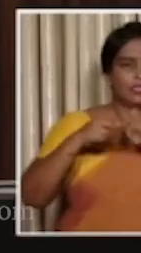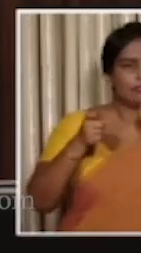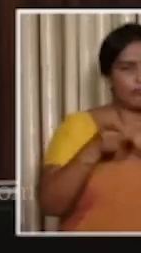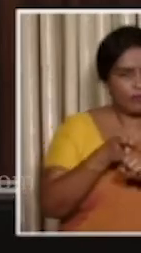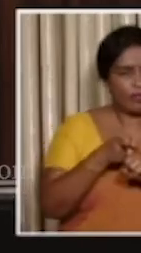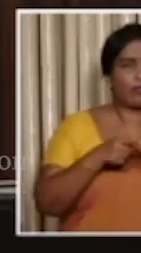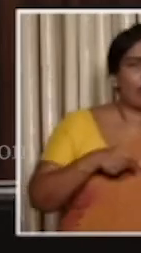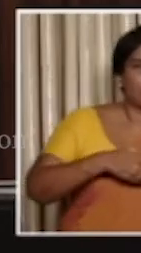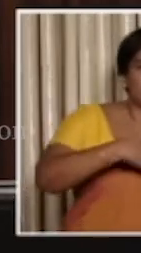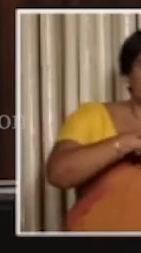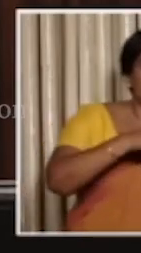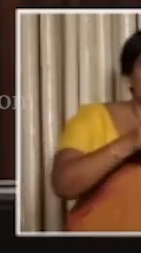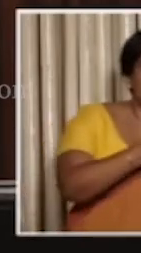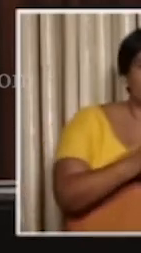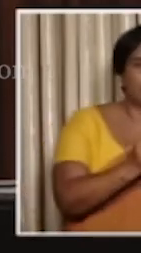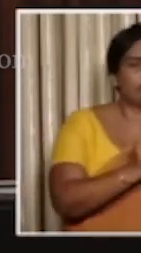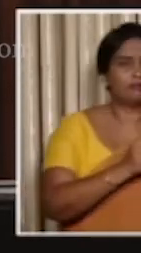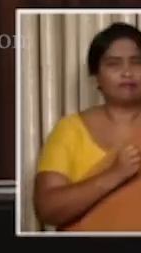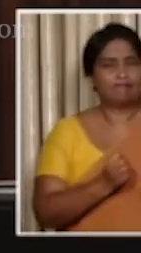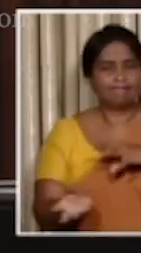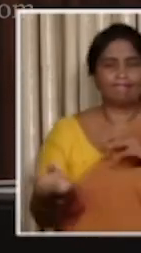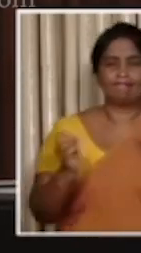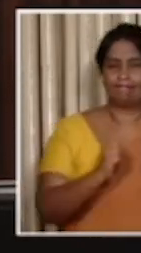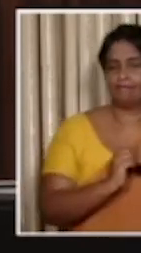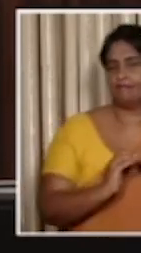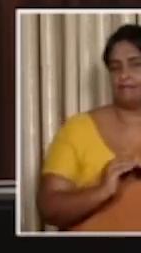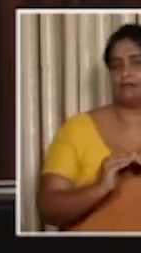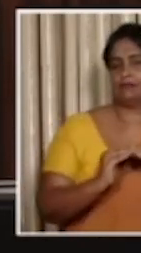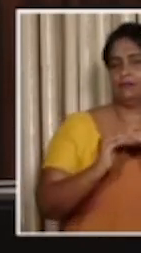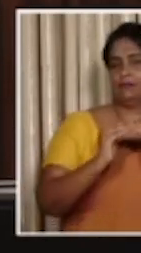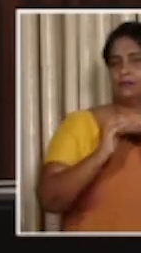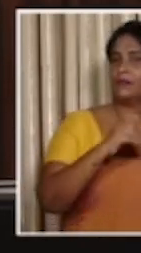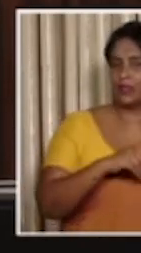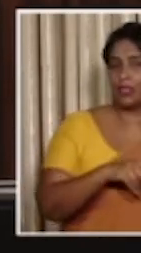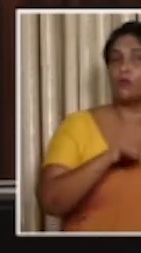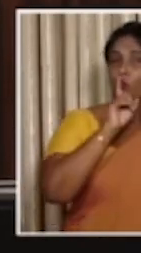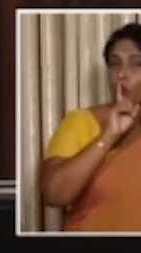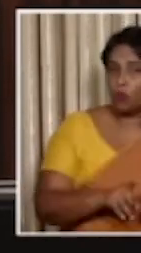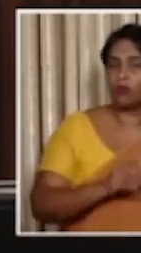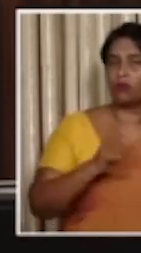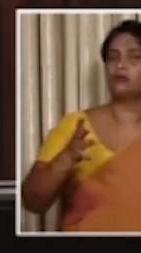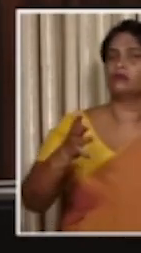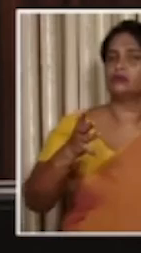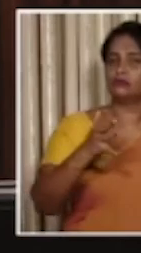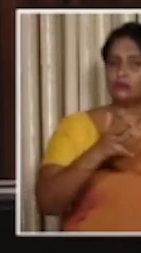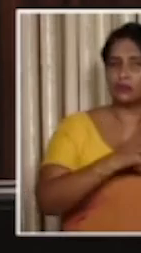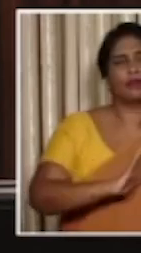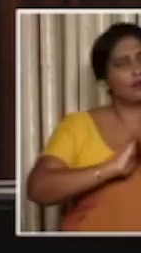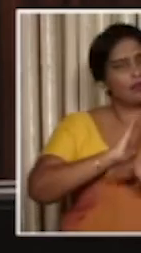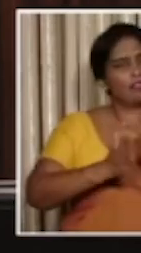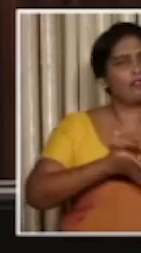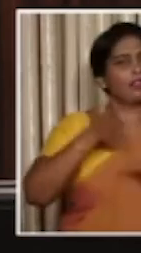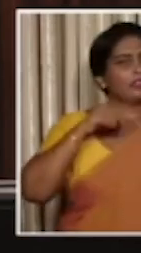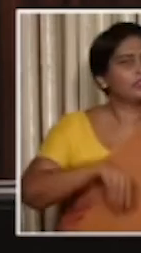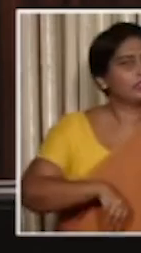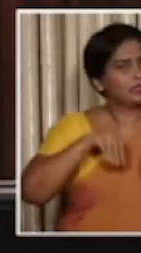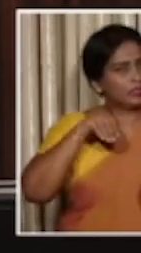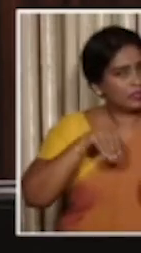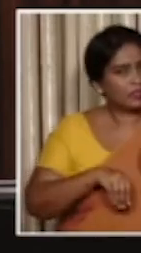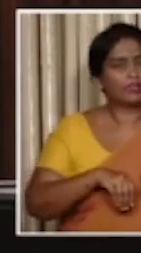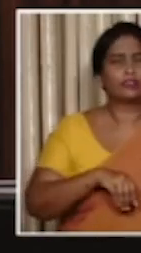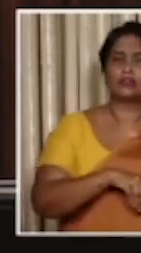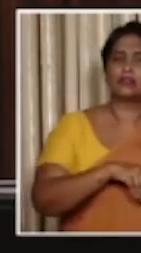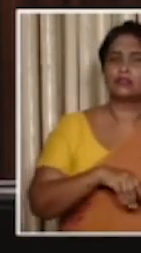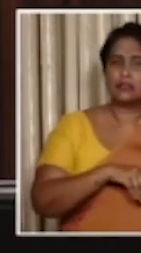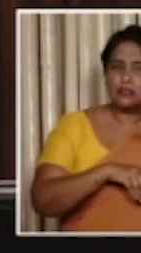විසින් අනිත් ජාතිවාදී පෝෂණය කරනවා, වර්ධනය කරනවා. එය දිගු ඉතිහාසයක් අපේ රටේ දේශපාලනෙත්